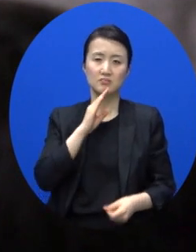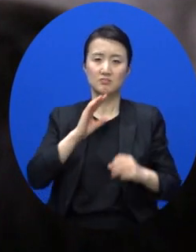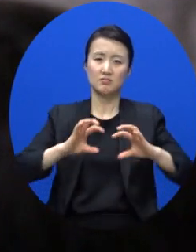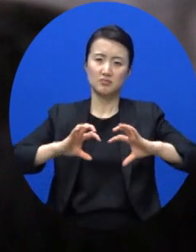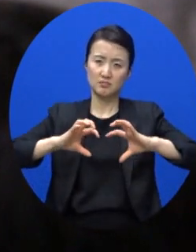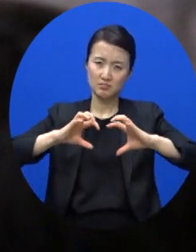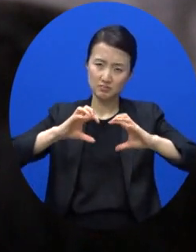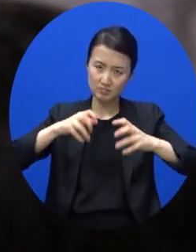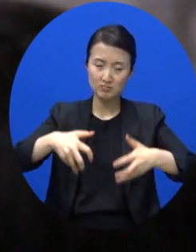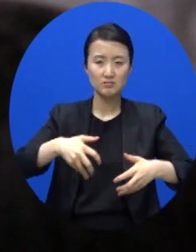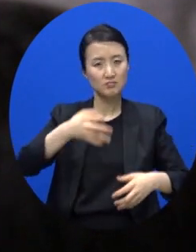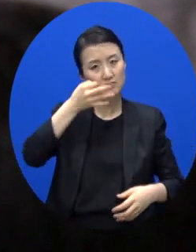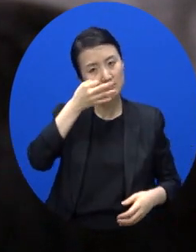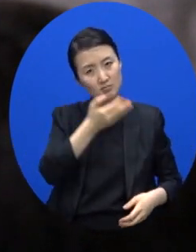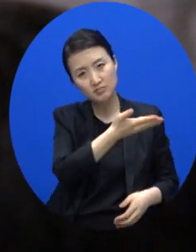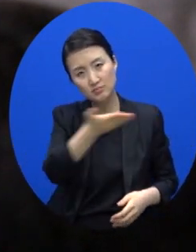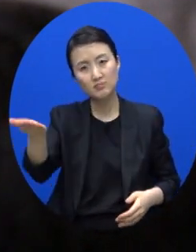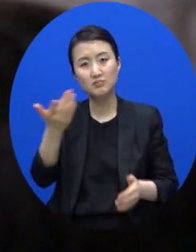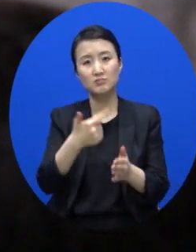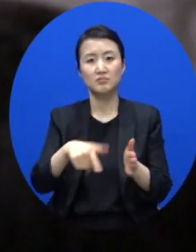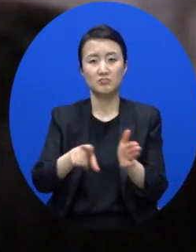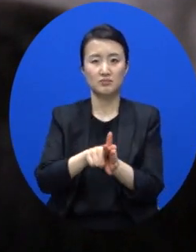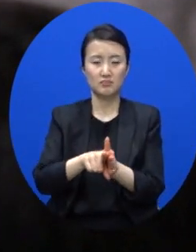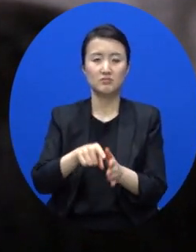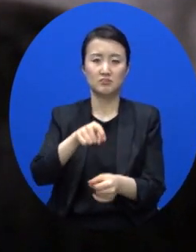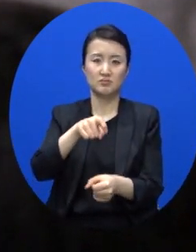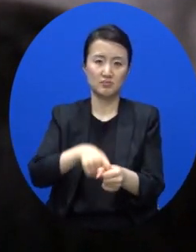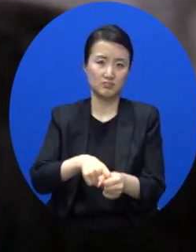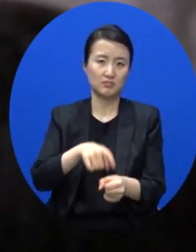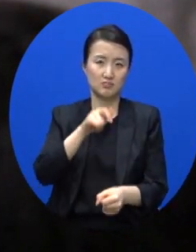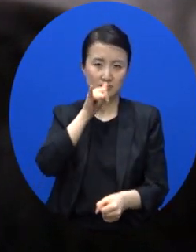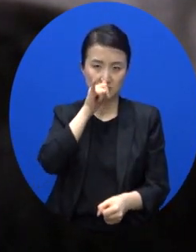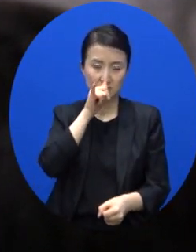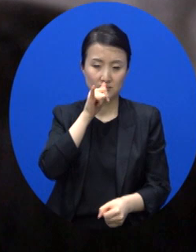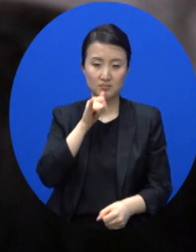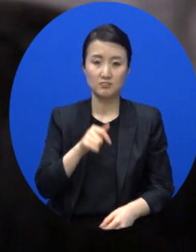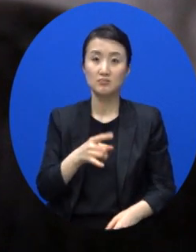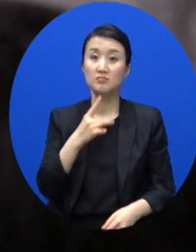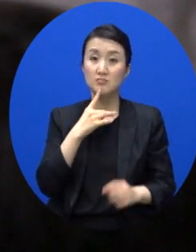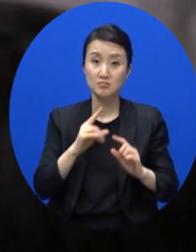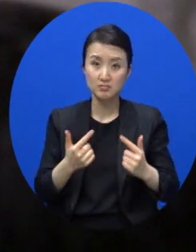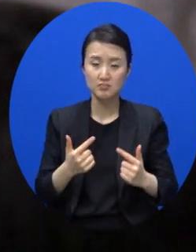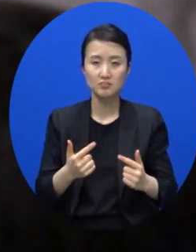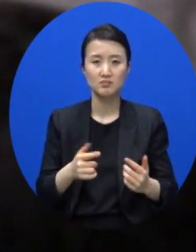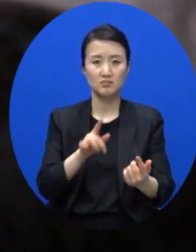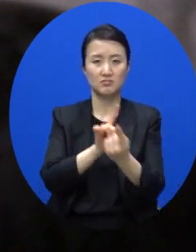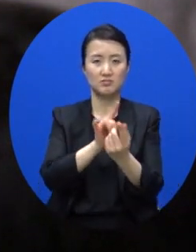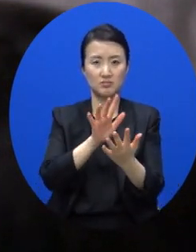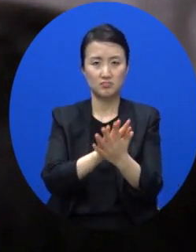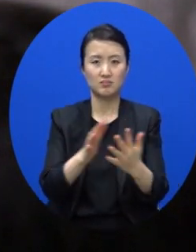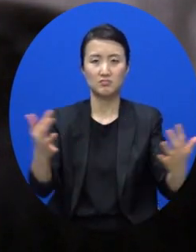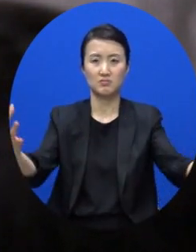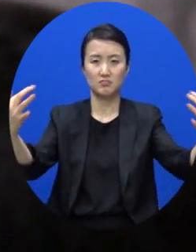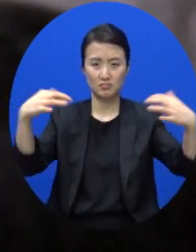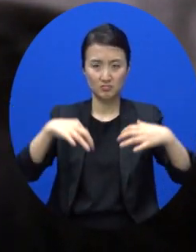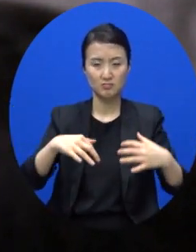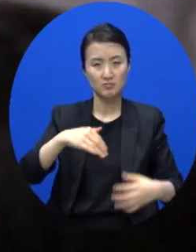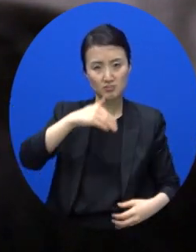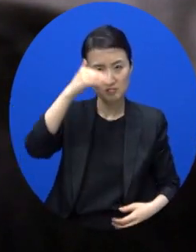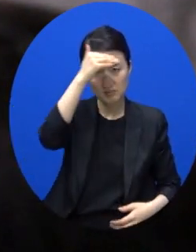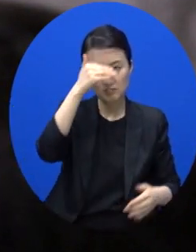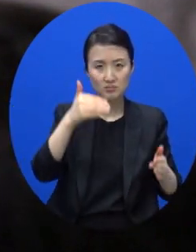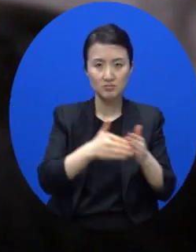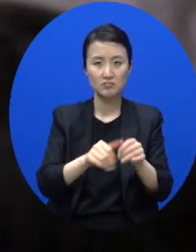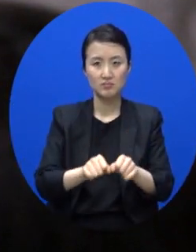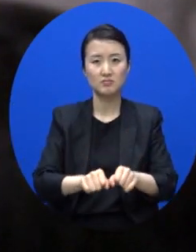위한 그런 것도 있지만은 너희들이 와서 보고 느끼고 가라는 것도 이게